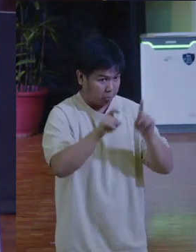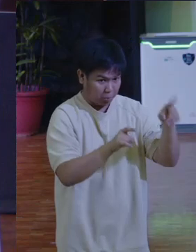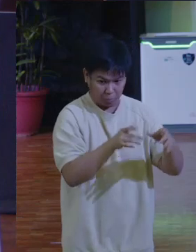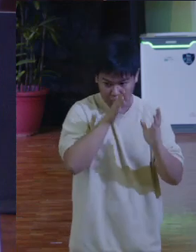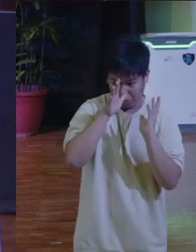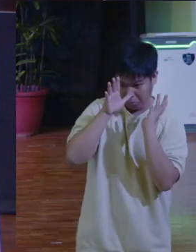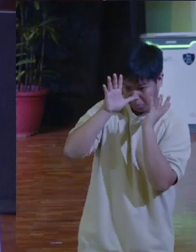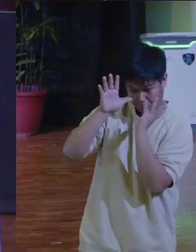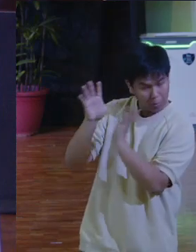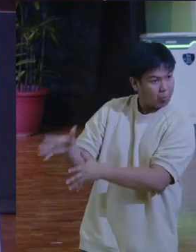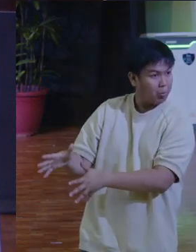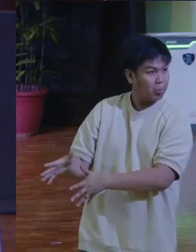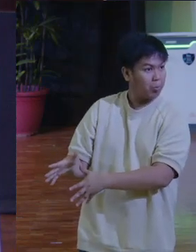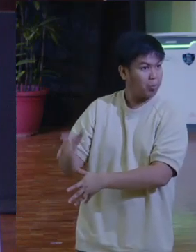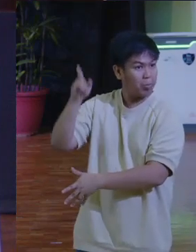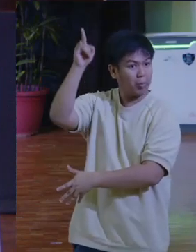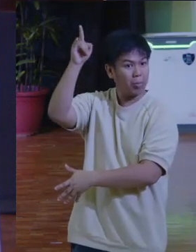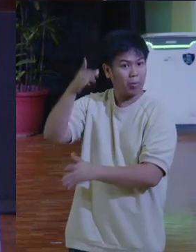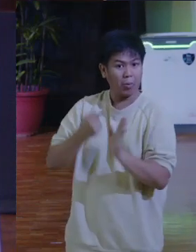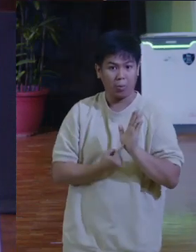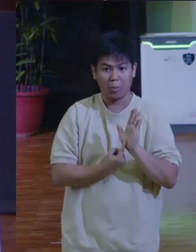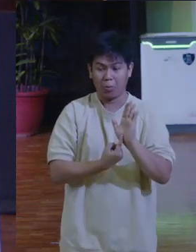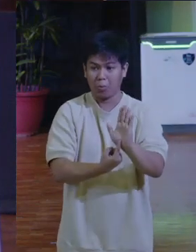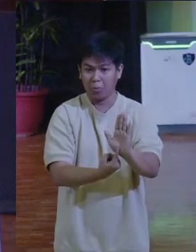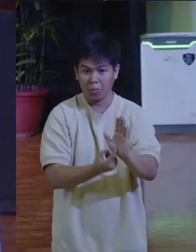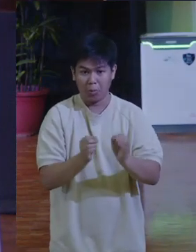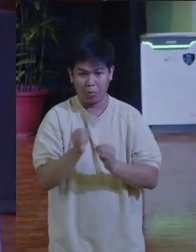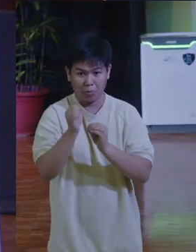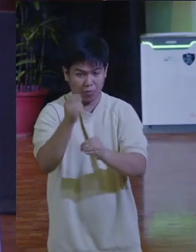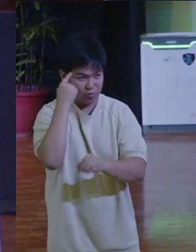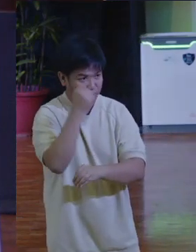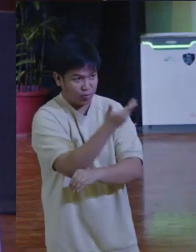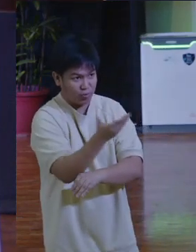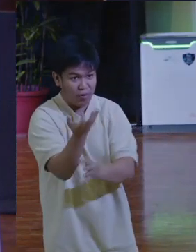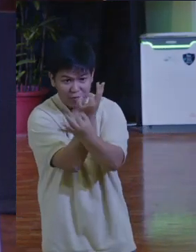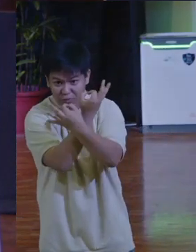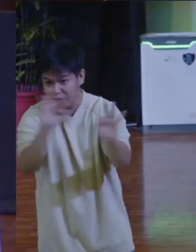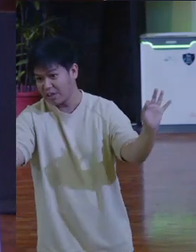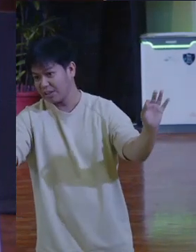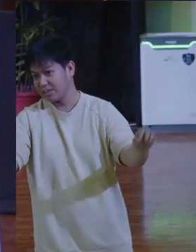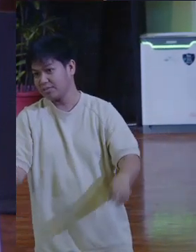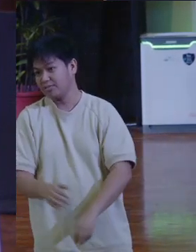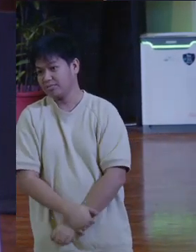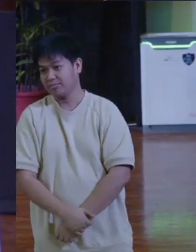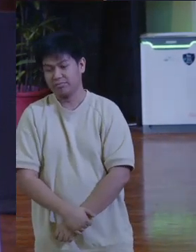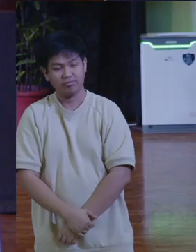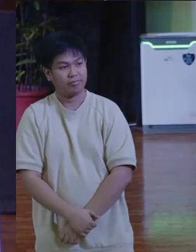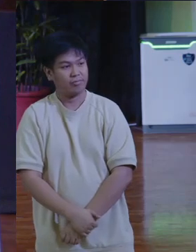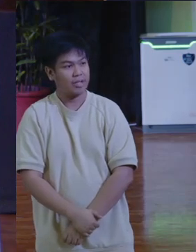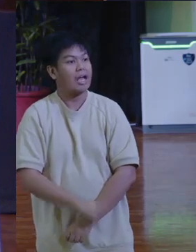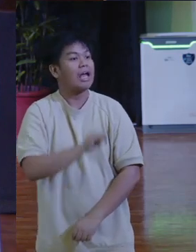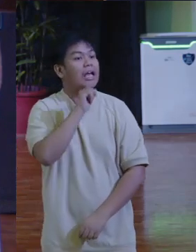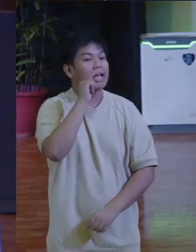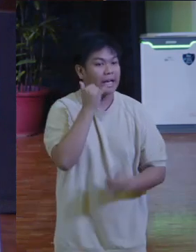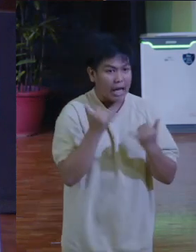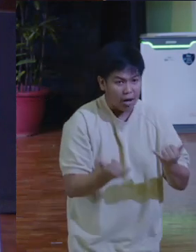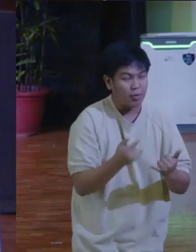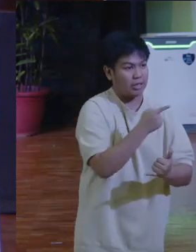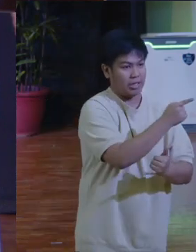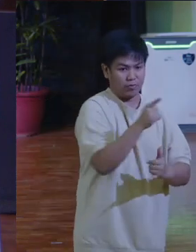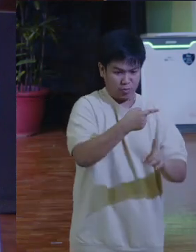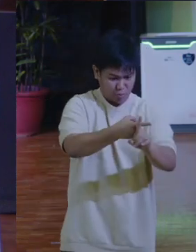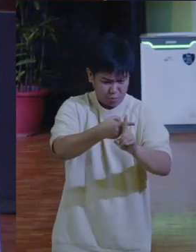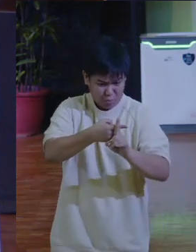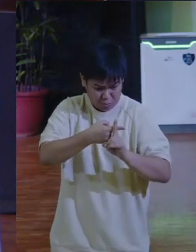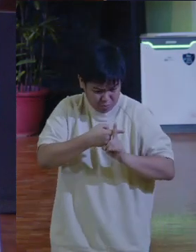Tatalikuran niyo pa ba ang alok ng kaligtasan ng ating Panginoong Jesus? Kung kayo naman ay kay Kristo na,